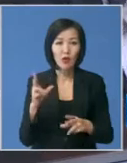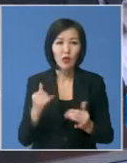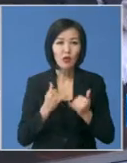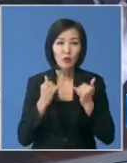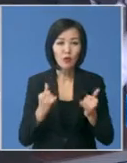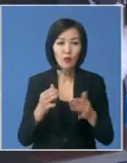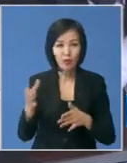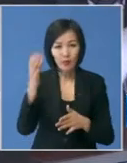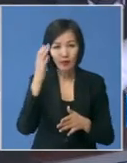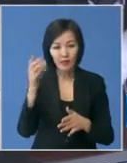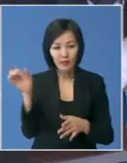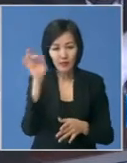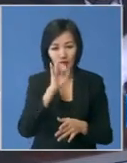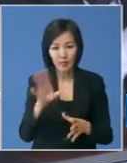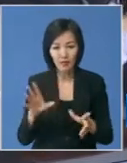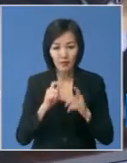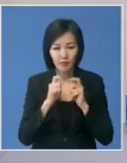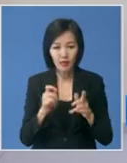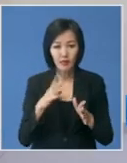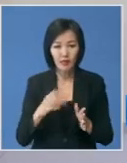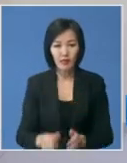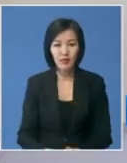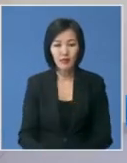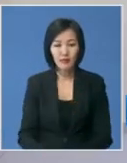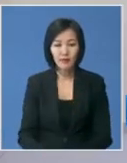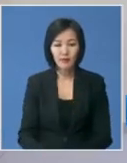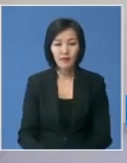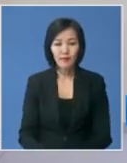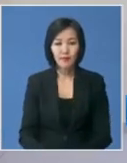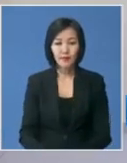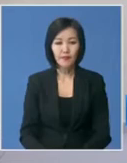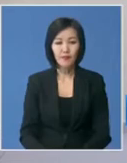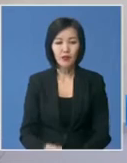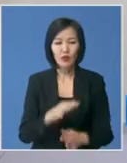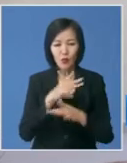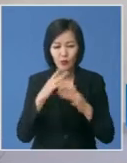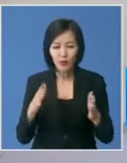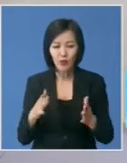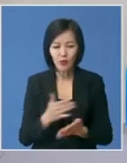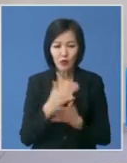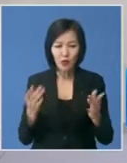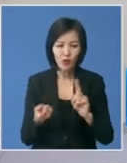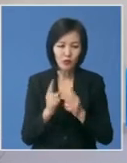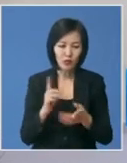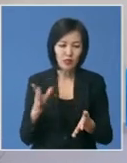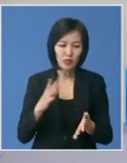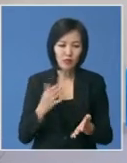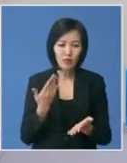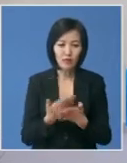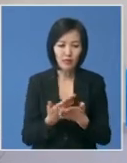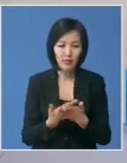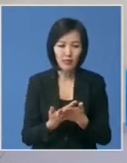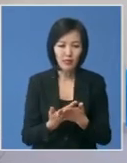құрметті профессор атағы берілді. 45 жыл ішінде көптеген үлкен өзгерістер болды. Мысал